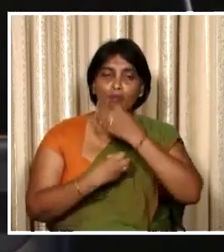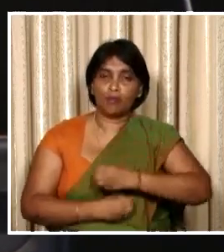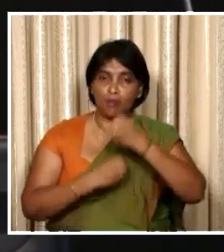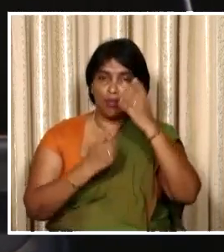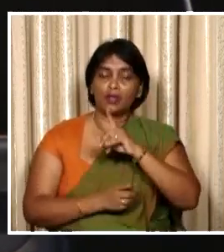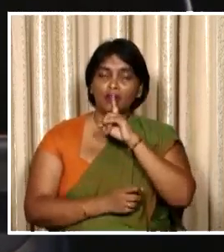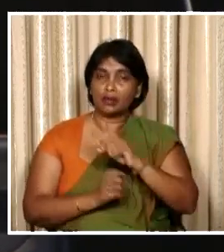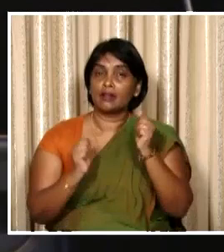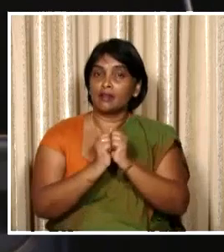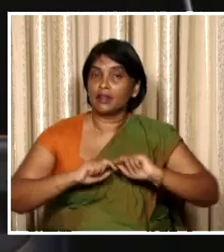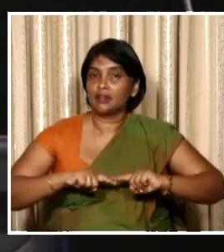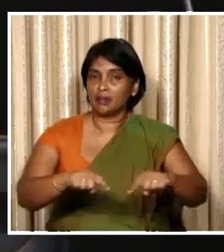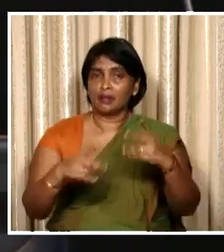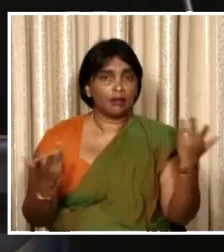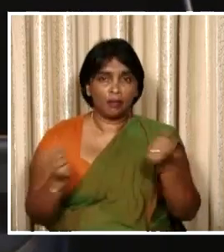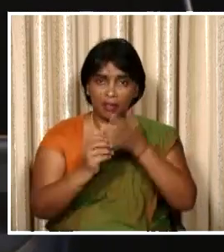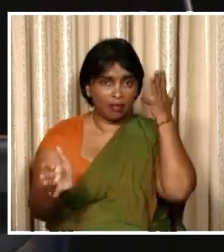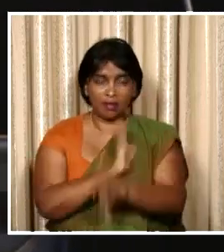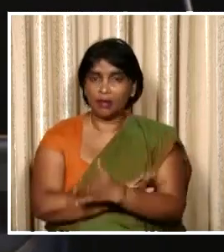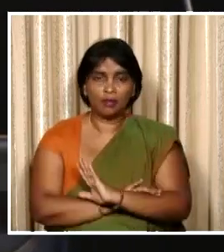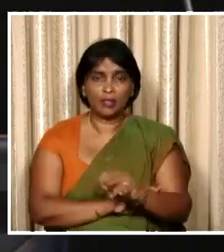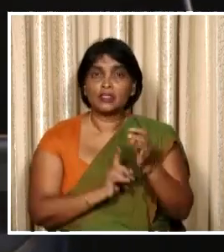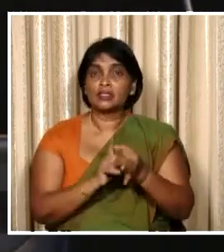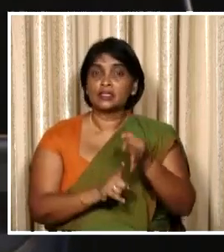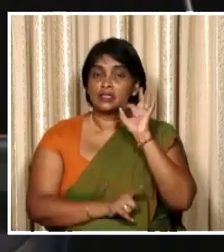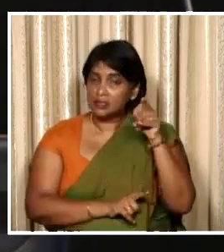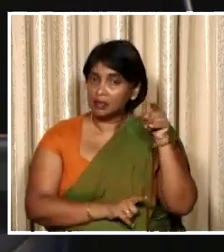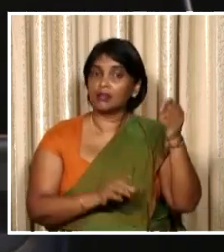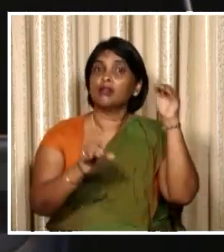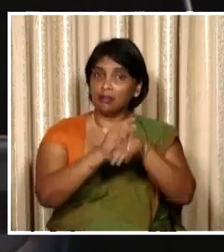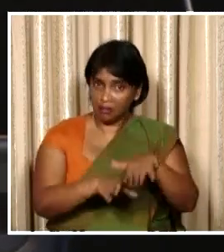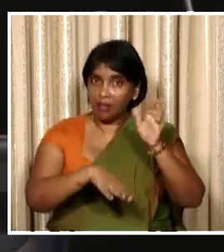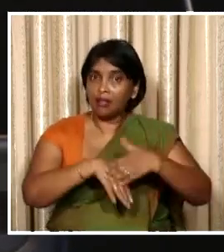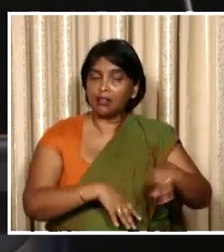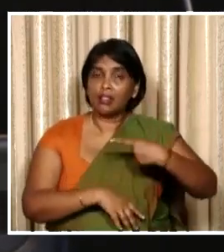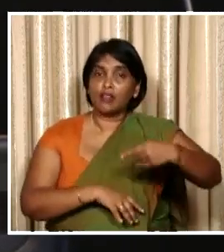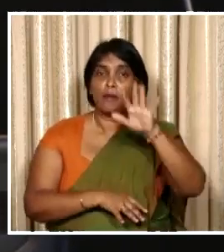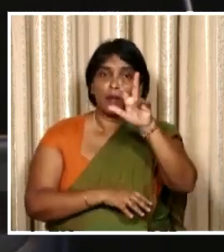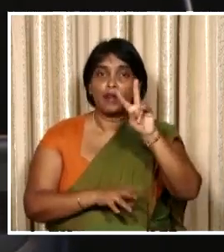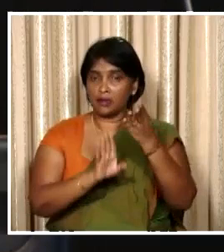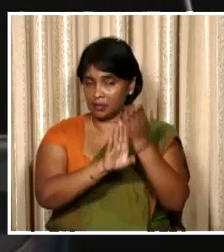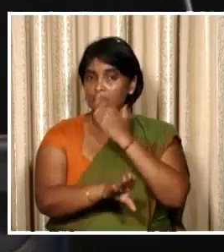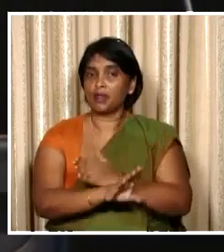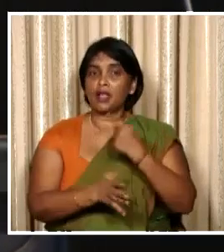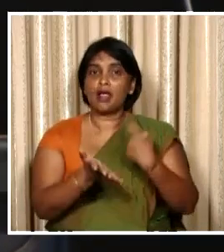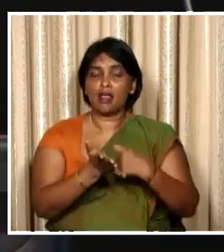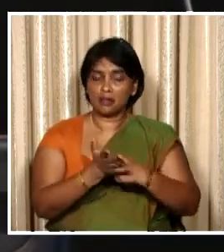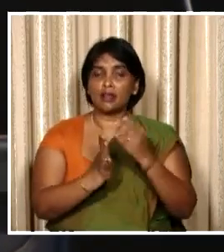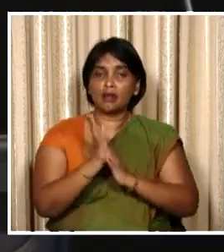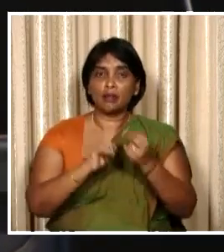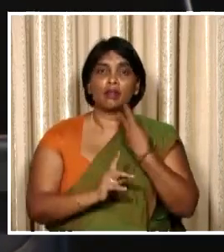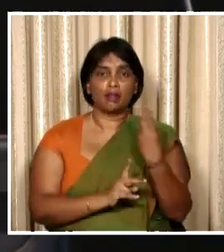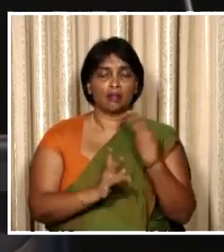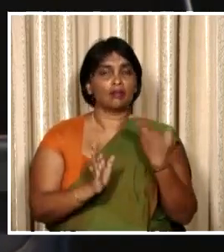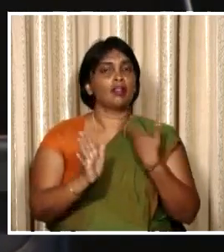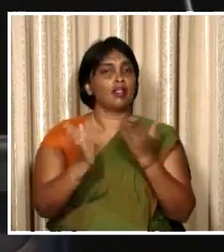තුන් පාරක් කියලා තියෙද්දි ඒක ක්‍රියාත්මක නොවීම නෙමෙයිද වරද? ජනාධිපතිවරයා ඇහැට උන්නැහ හිටියා නේද? දවස් 52කට කලින් රජිත් බන්දුම් බණ්ඩාරයි මායි තමයි